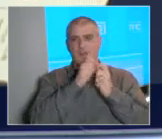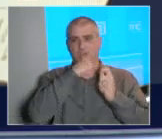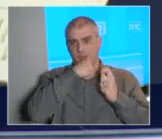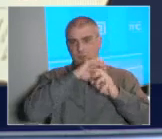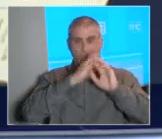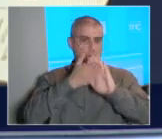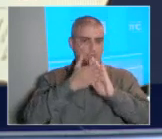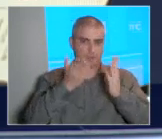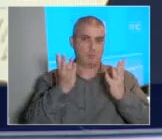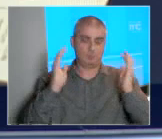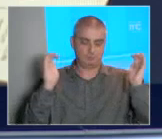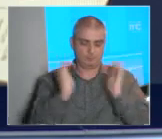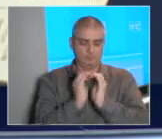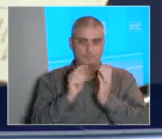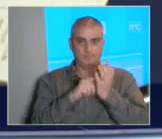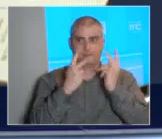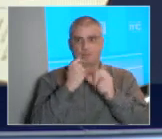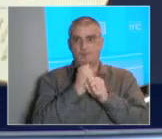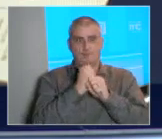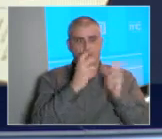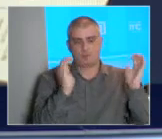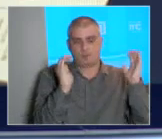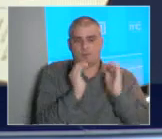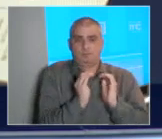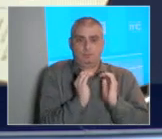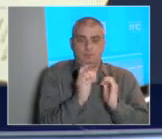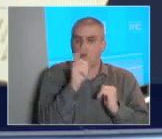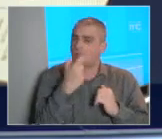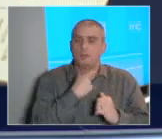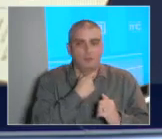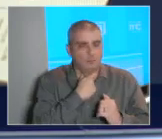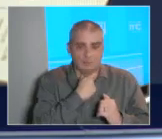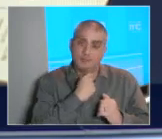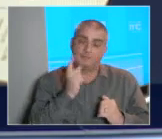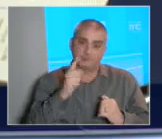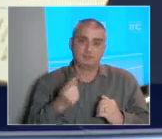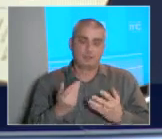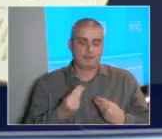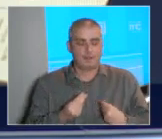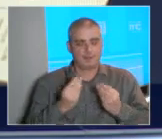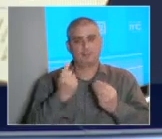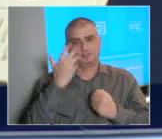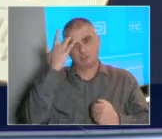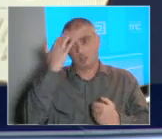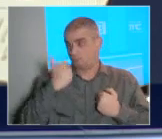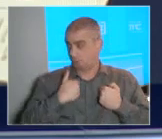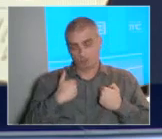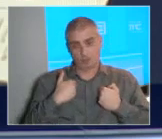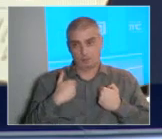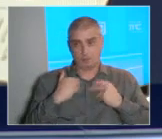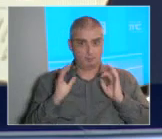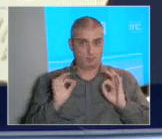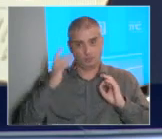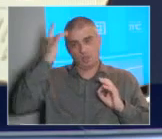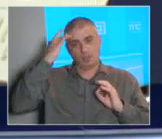עם כל זה שהצטמקו, בעיקר העבודה הצטמקה מכוחה, כנראה שלא תהיה ברירה, וצריך להקריב קצת את החלומות, שאני איתם לגמרי